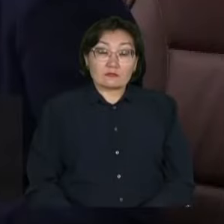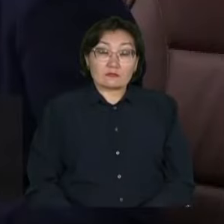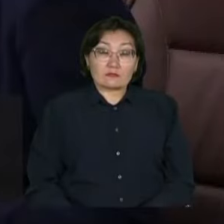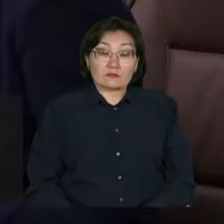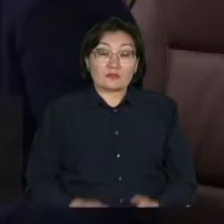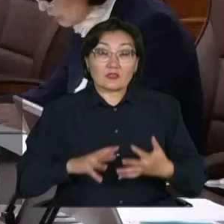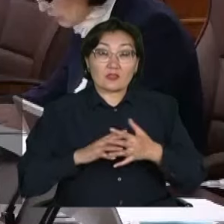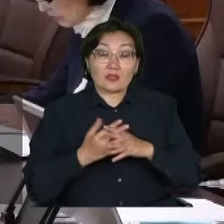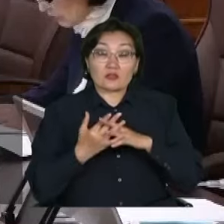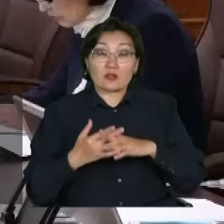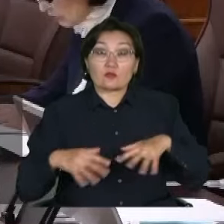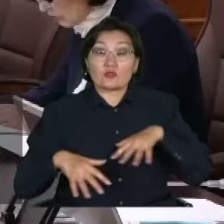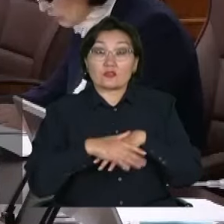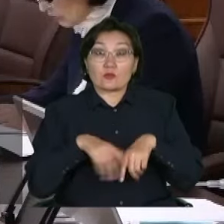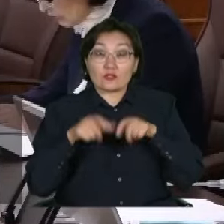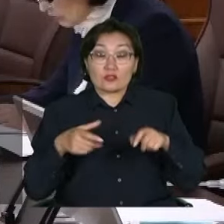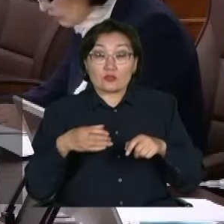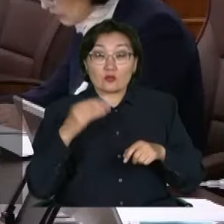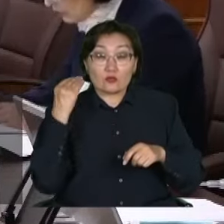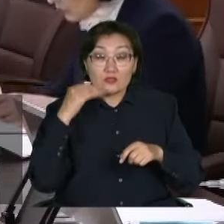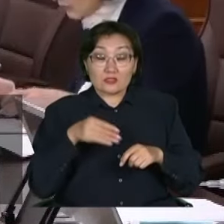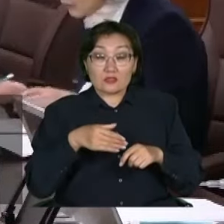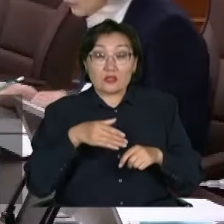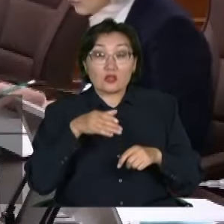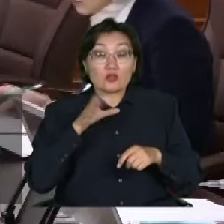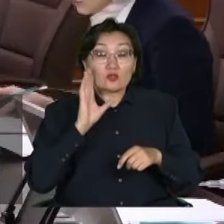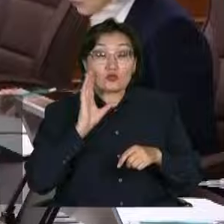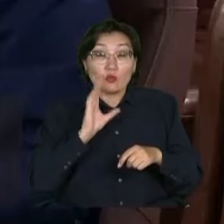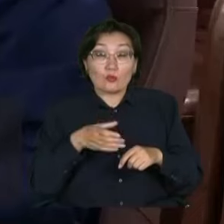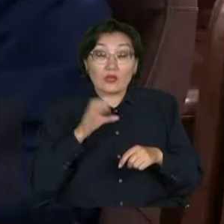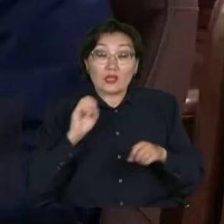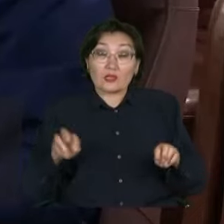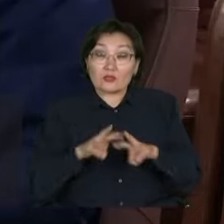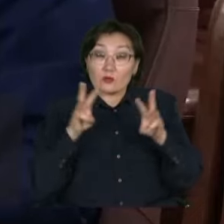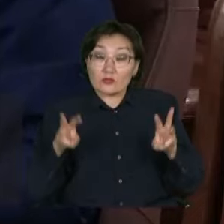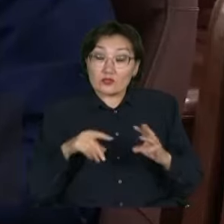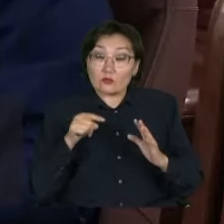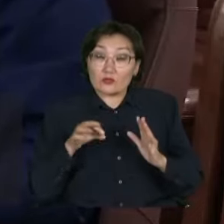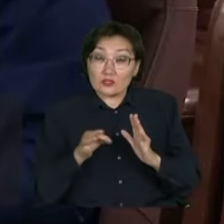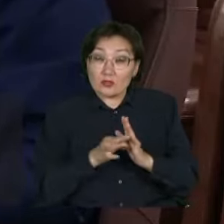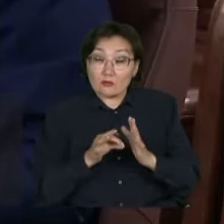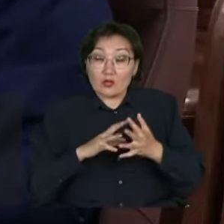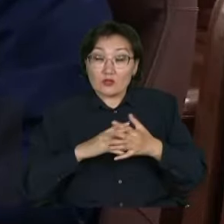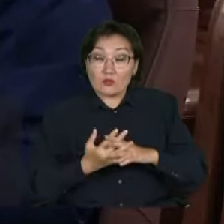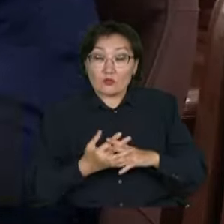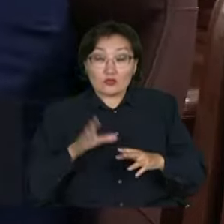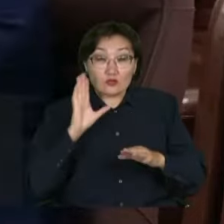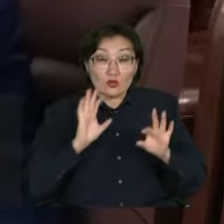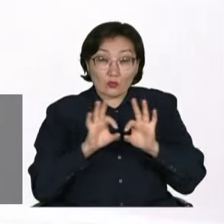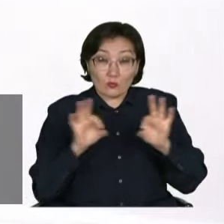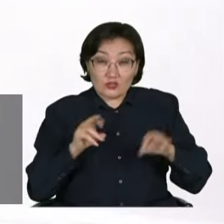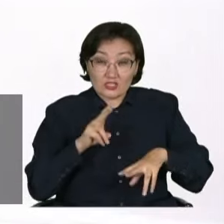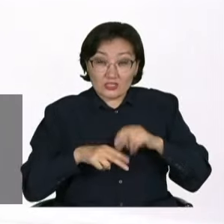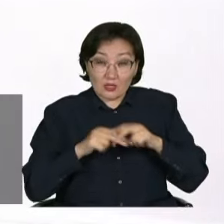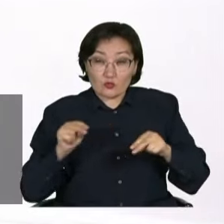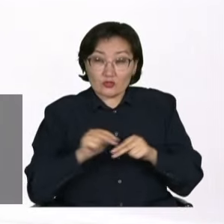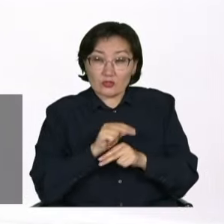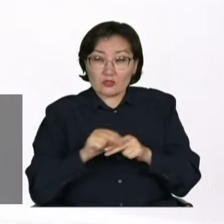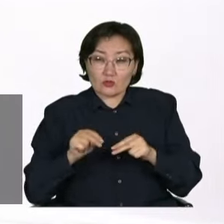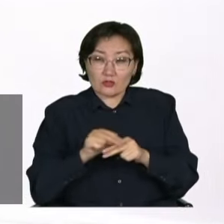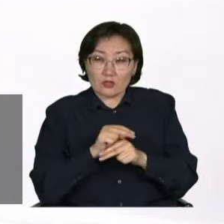Ауыл тұрғындарын сапалы сумен қамтамасыз ету мақсатында елді мекендерде су құбырларын салу және